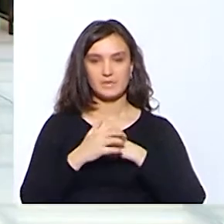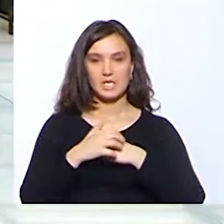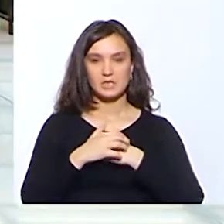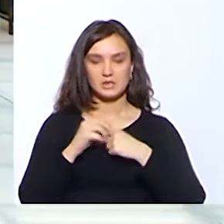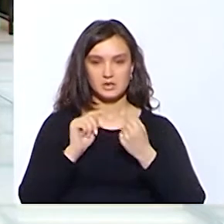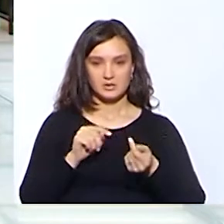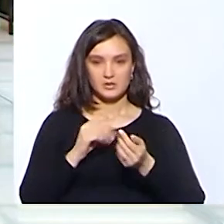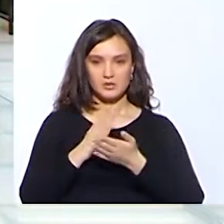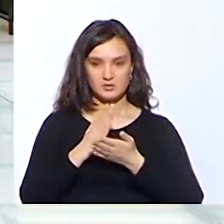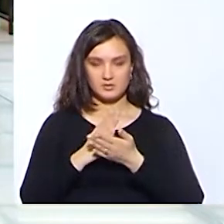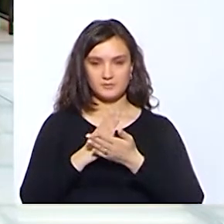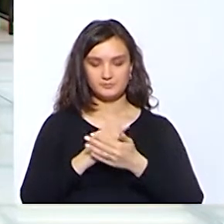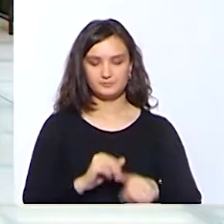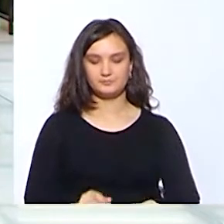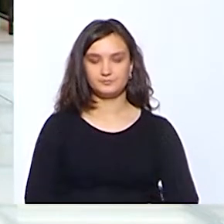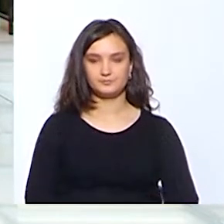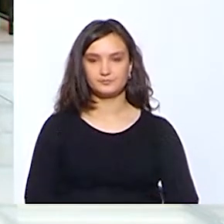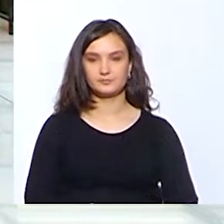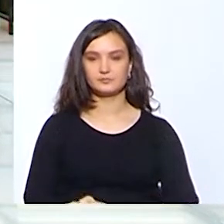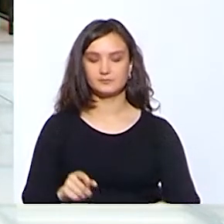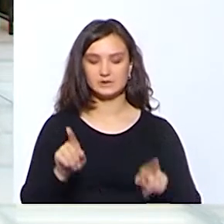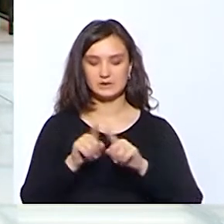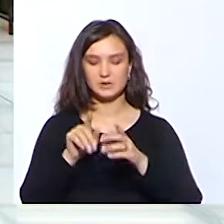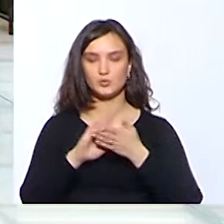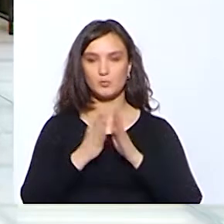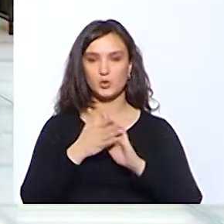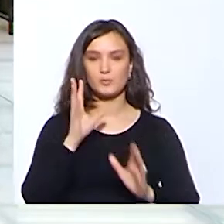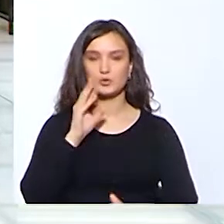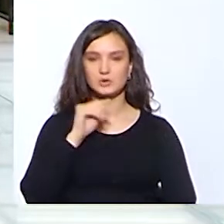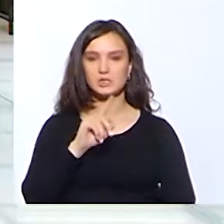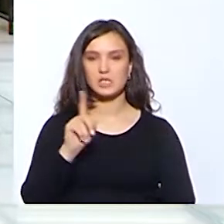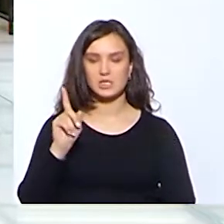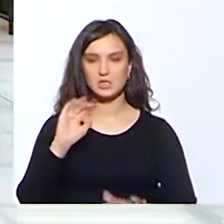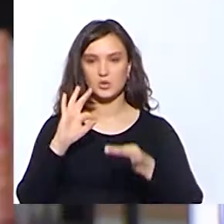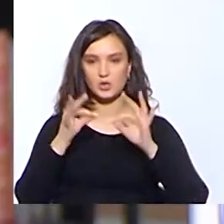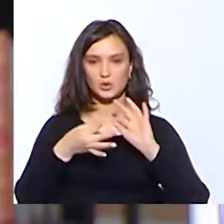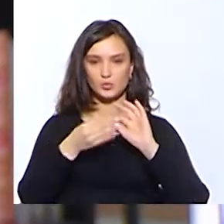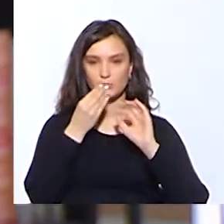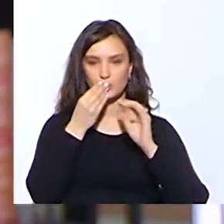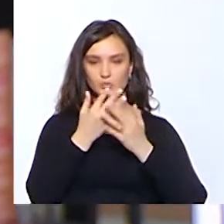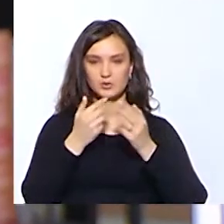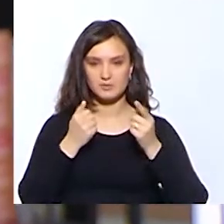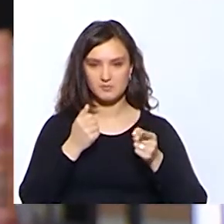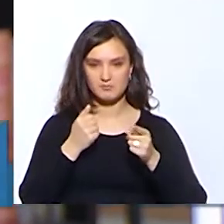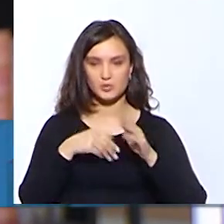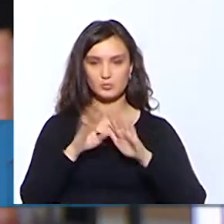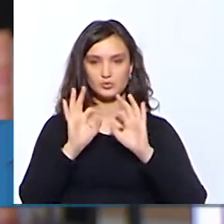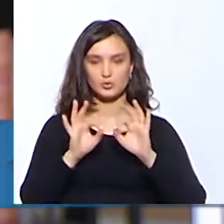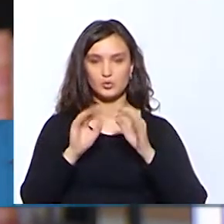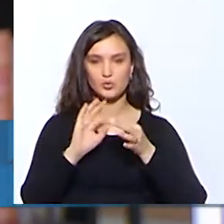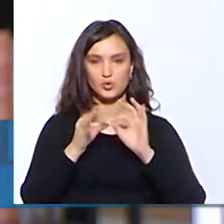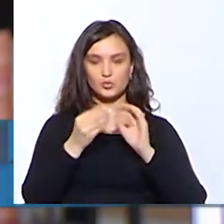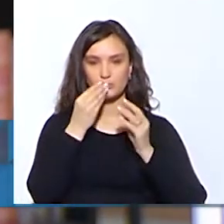ალერგია არის ისეთი მდგომარეობა, როდესაც რაღაცა კონკრეტული პროდუქტის მიმართ, უბრალოდ ამ